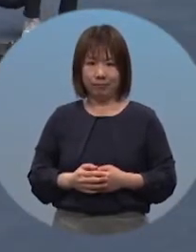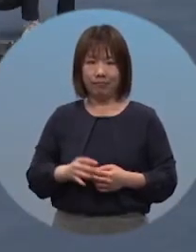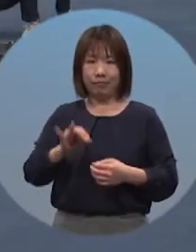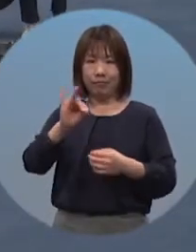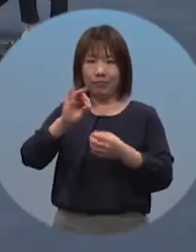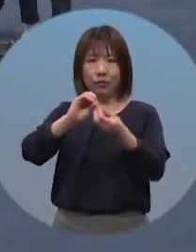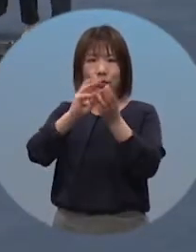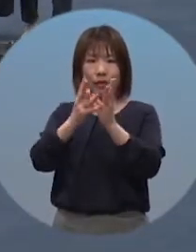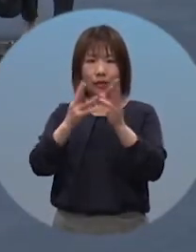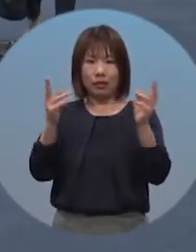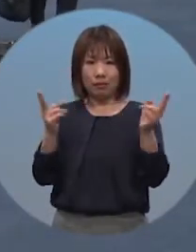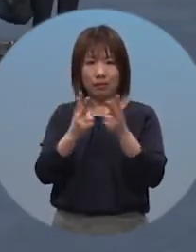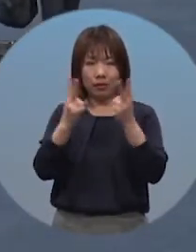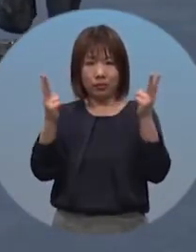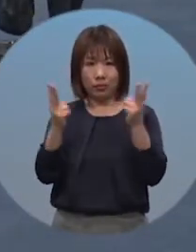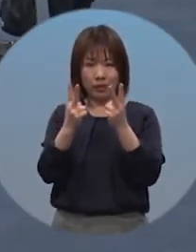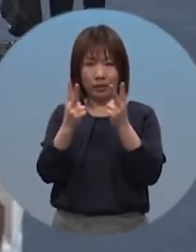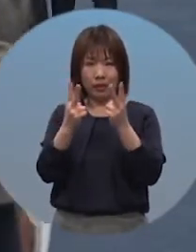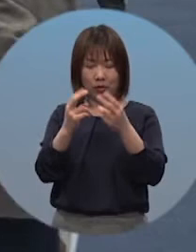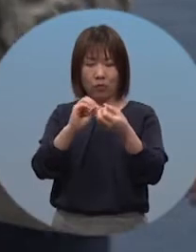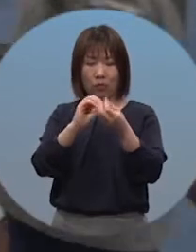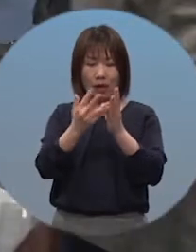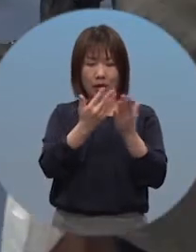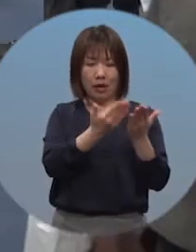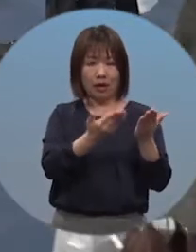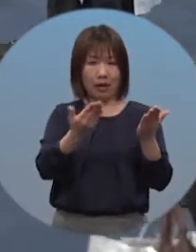のか展に参加したり